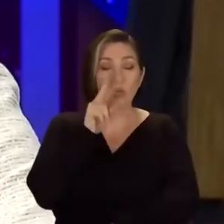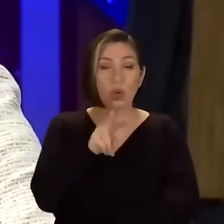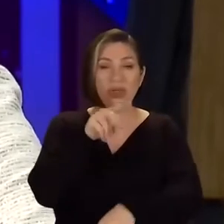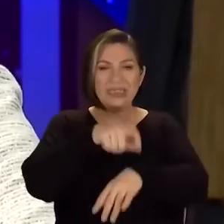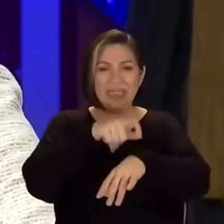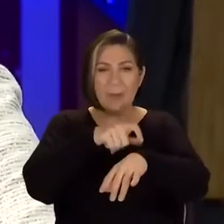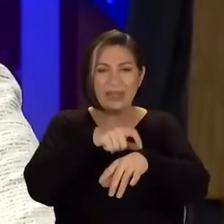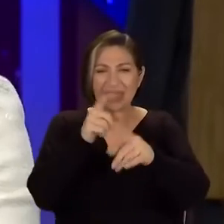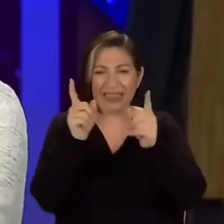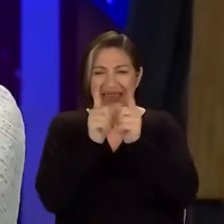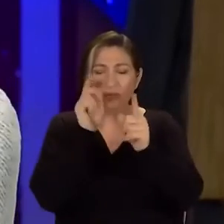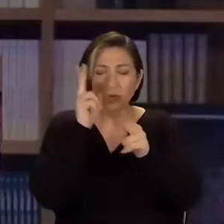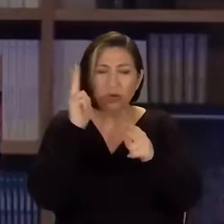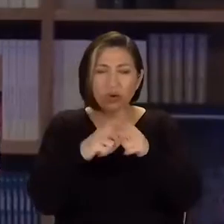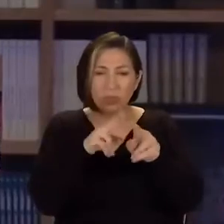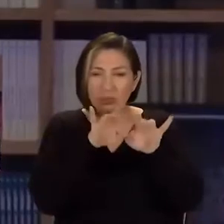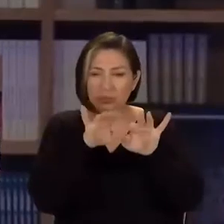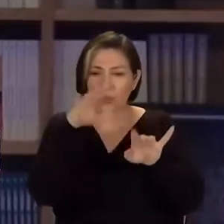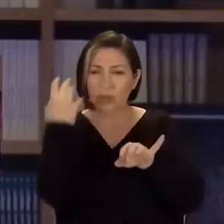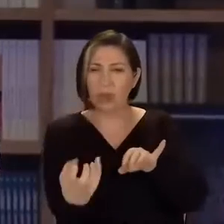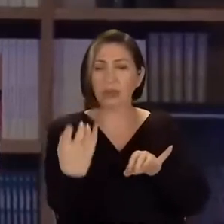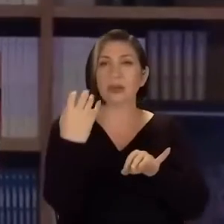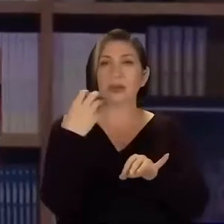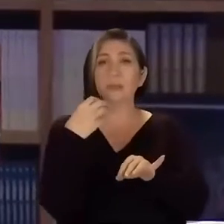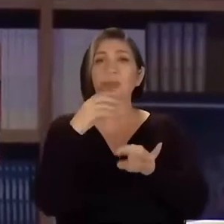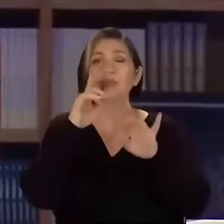beraber kayıt altına alıyor. Peki bir daha gözümde canlandırmamı sağlayın.